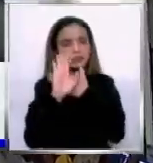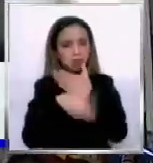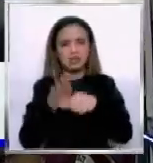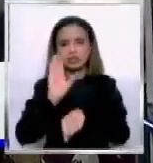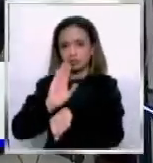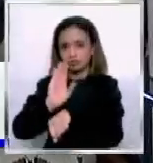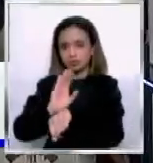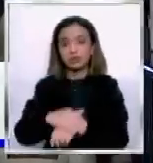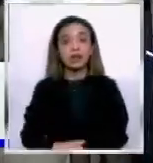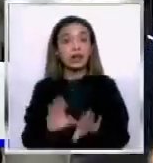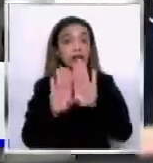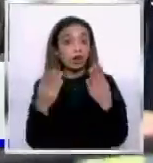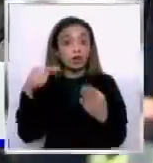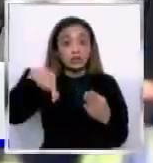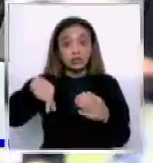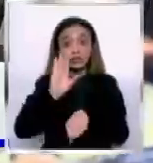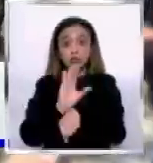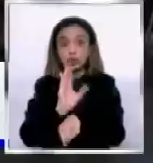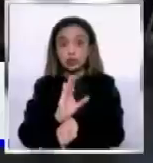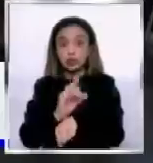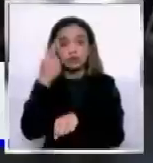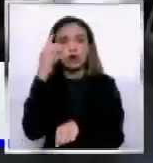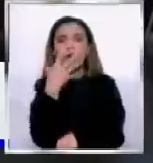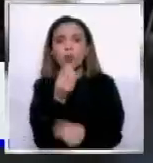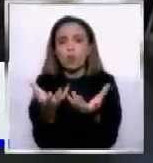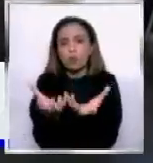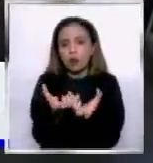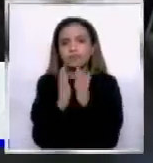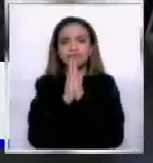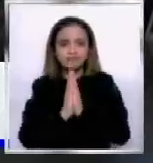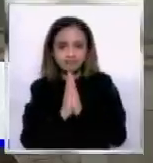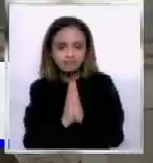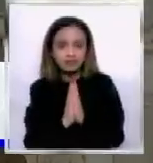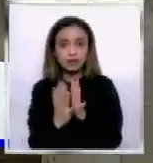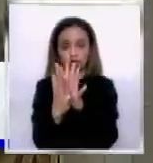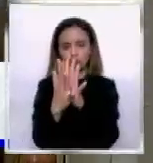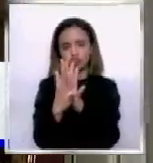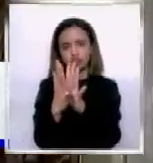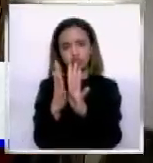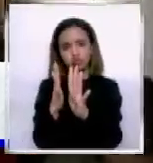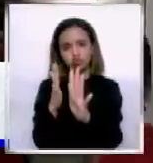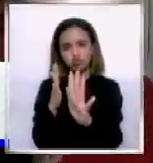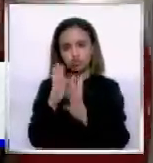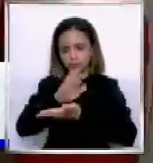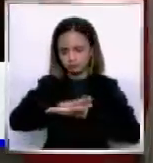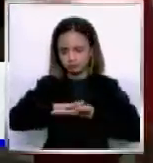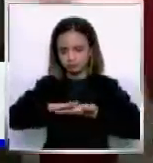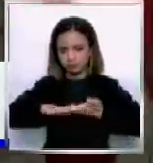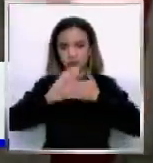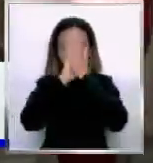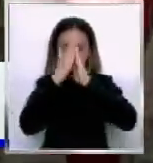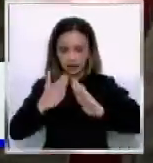lang ang Quiapo Church para sa mga debotong gustong manalangin. Inayos ang pila ng mga deboto para mapayapa silang makapasok sa